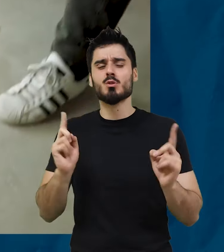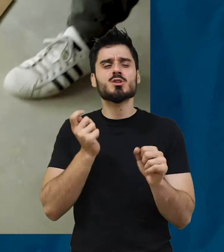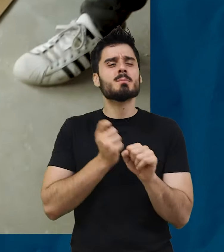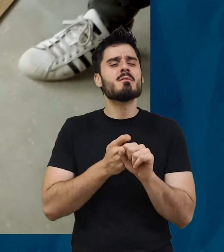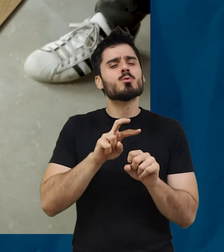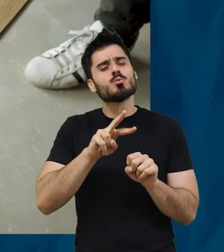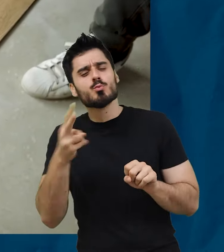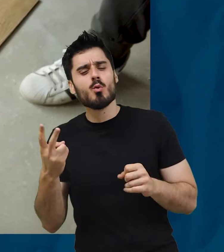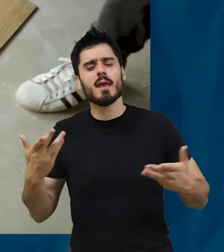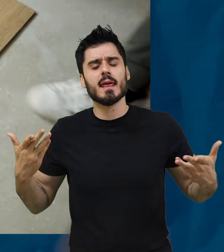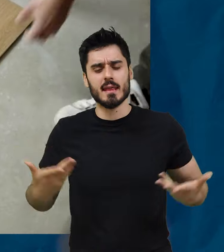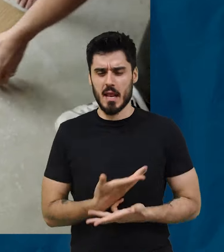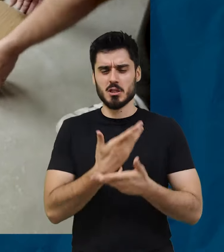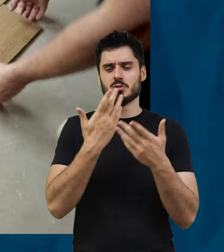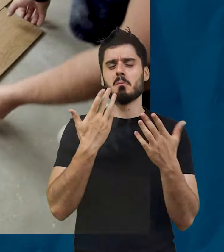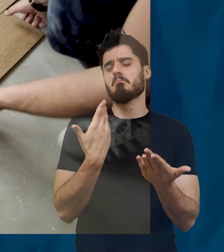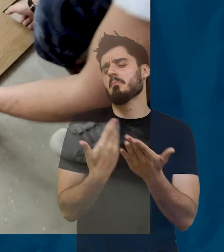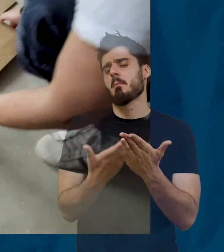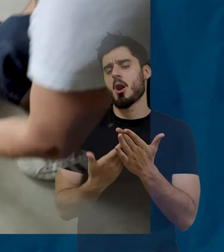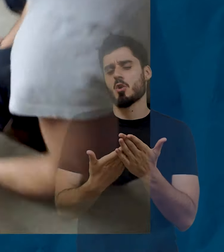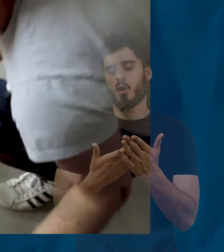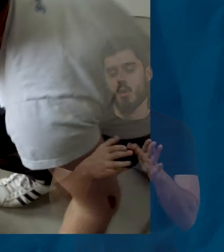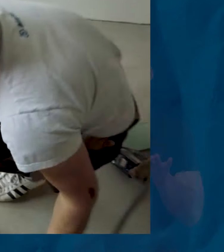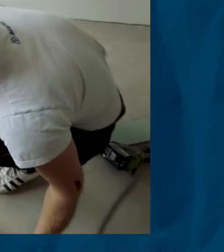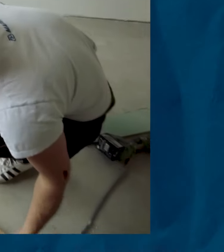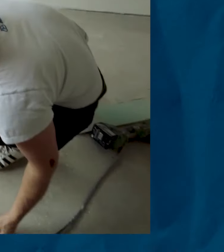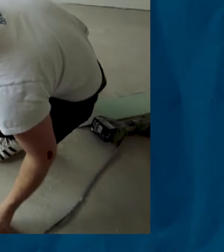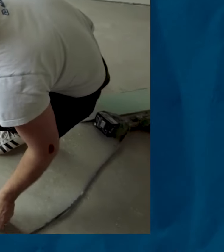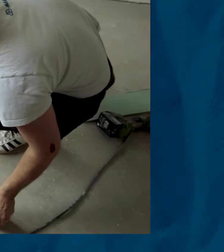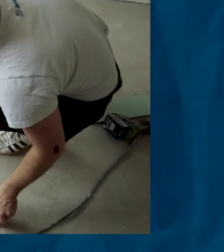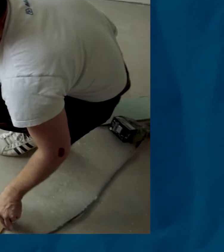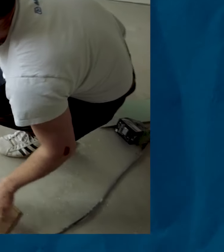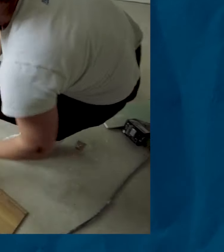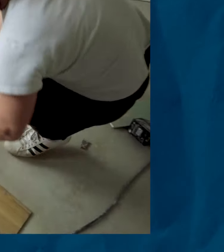нещо много по-интересно. Например, да ги наредите на рибена коса.